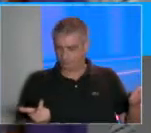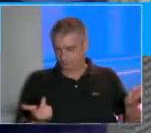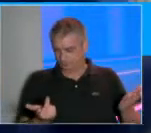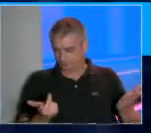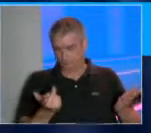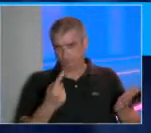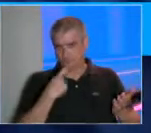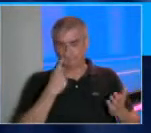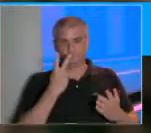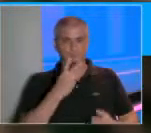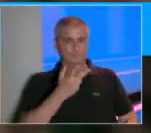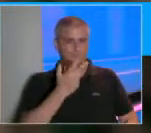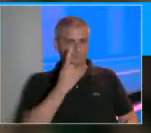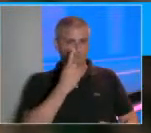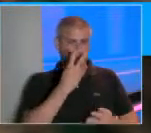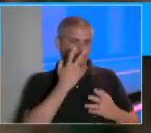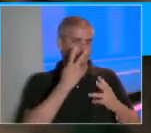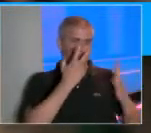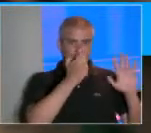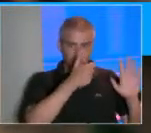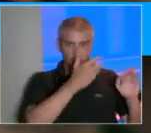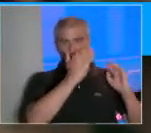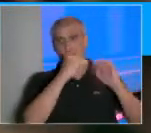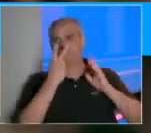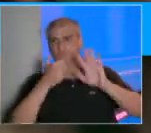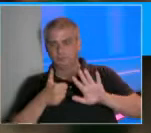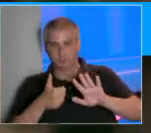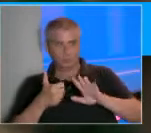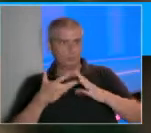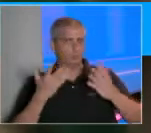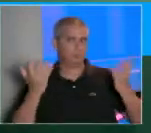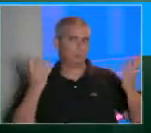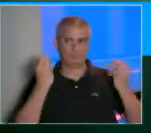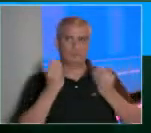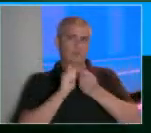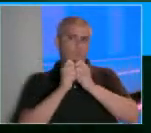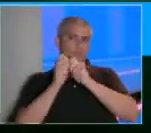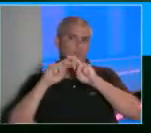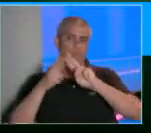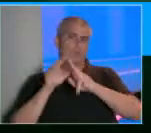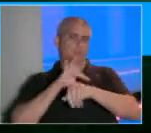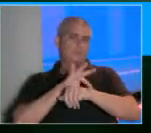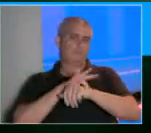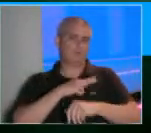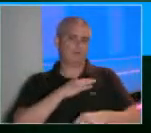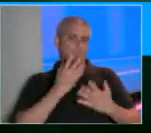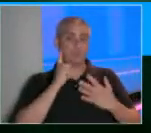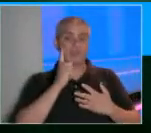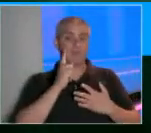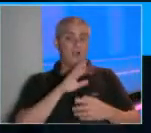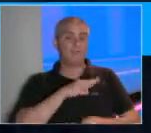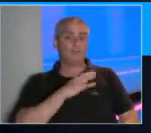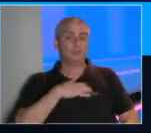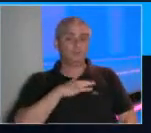הפעמת ה-36 שציינת, ואחר כך את ה-26, והרבה דברים השתנו בעולם הרפואה והבריאות, אבל מערכת